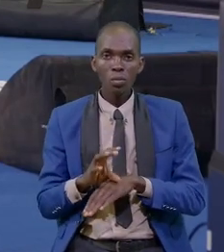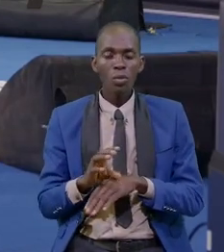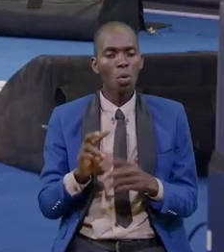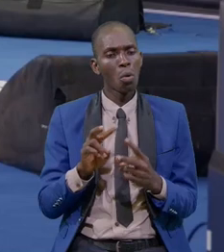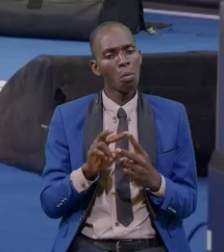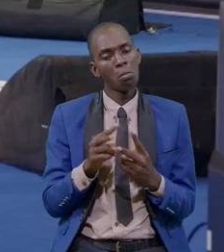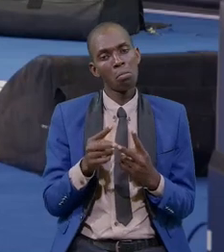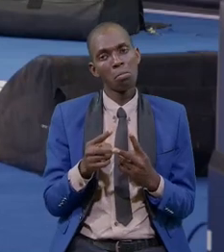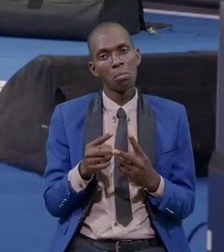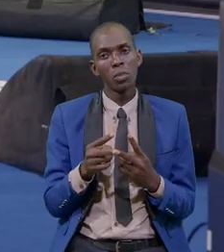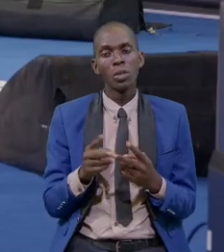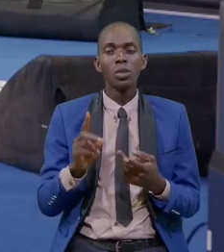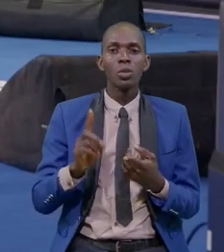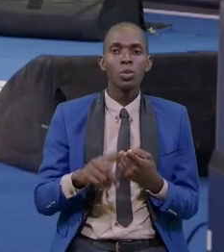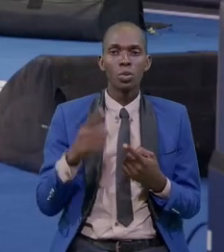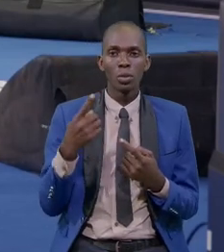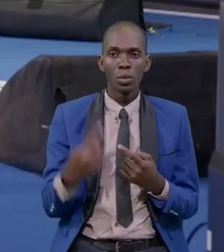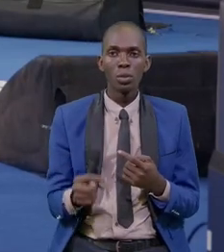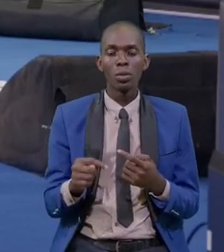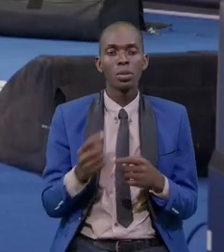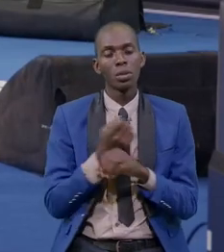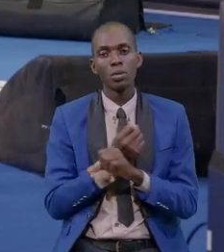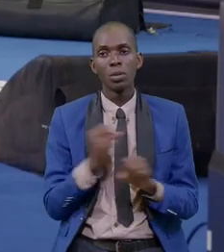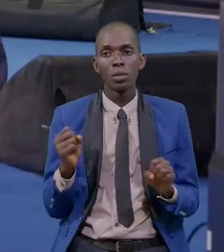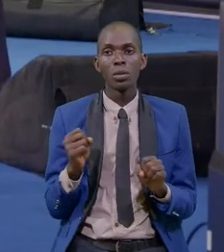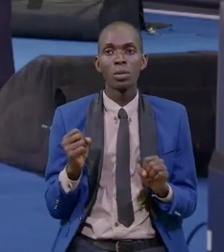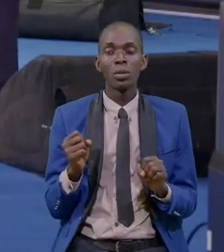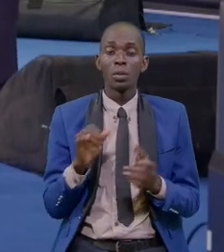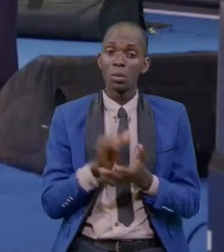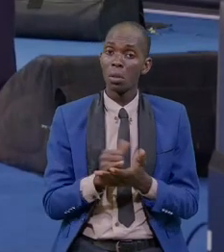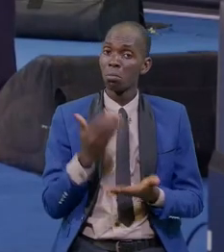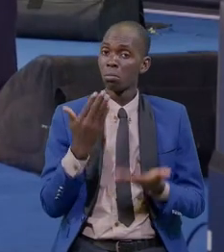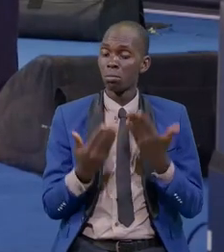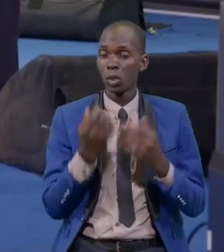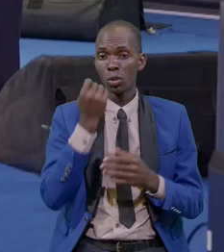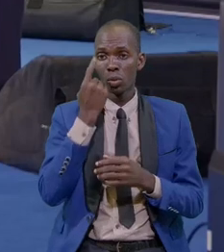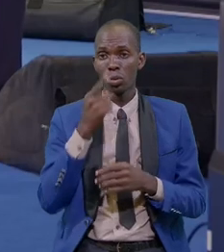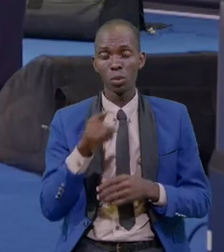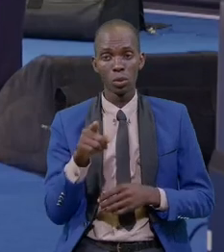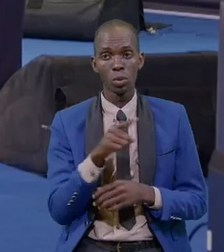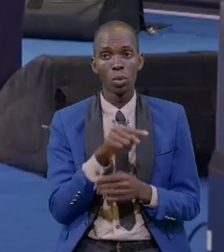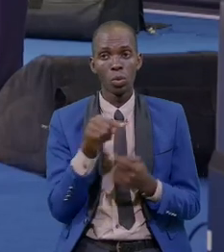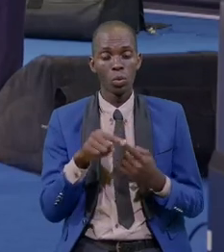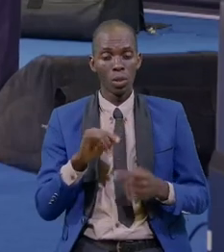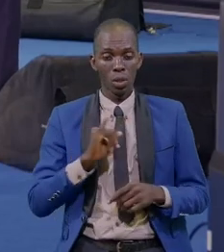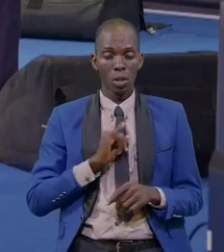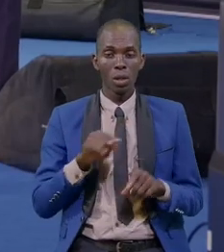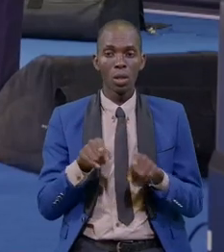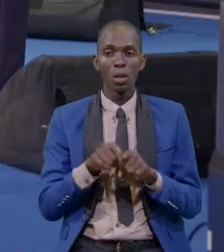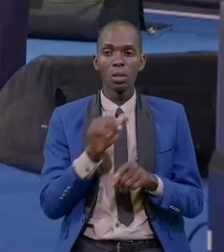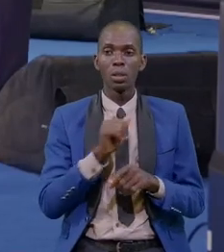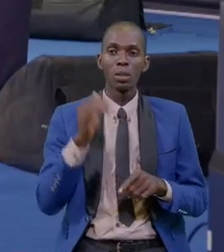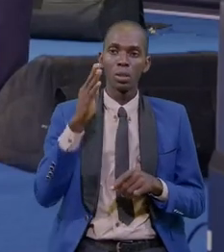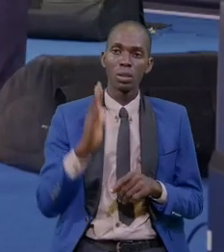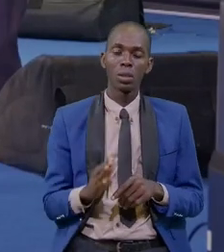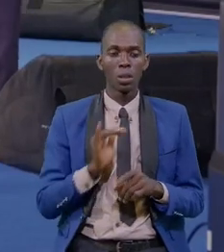même amener les gens au salut. Ça pourrait vous surprendre. Lorsque moi, en tant qu'enseignant, je